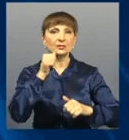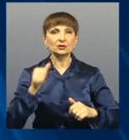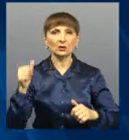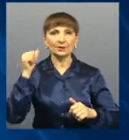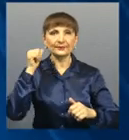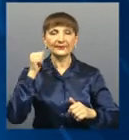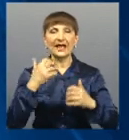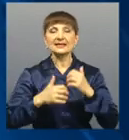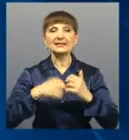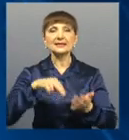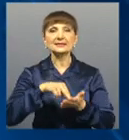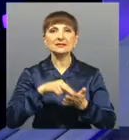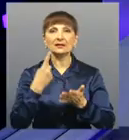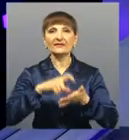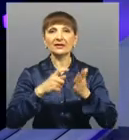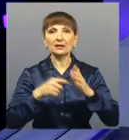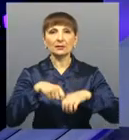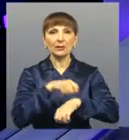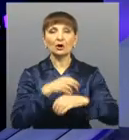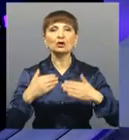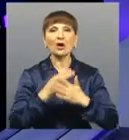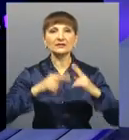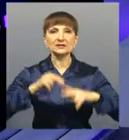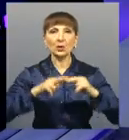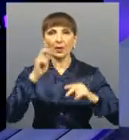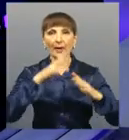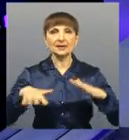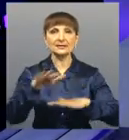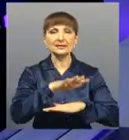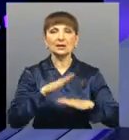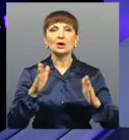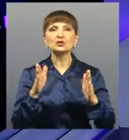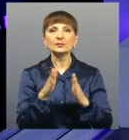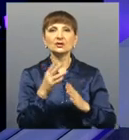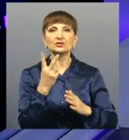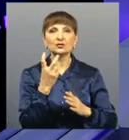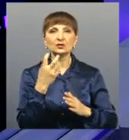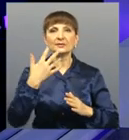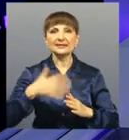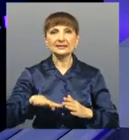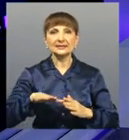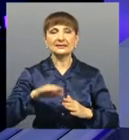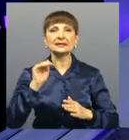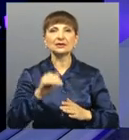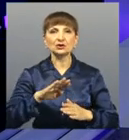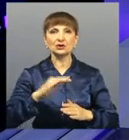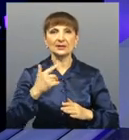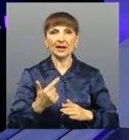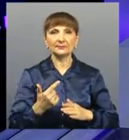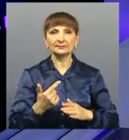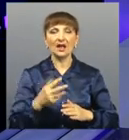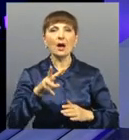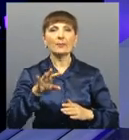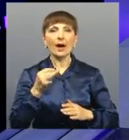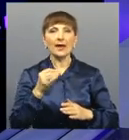годом. Средняя цена квадратного метра в новостройках по стране составляет чуть меньше 250 тысяч тенге. В